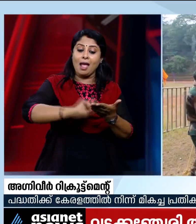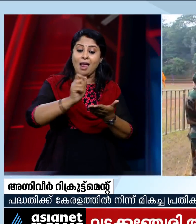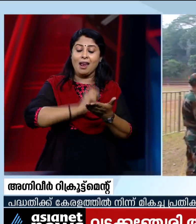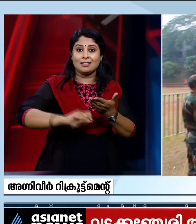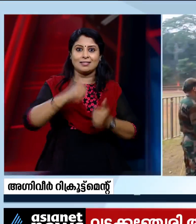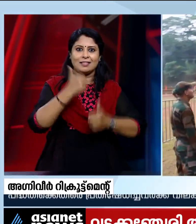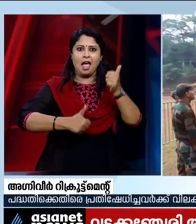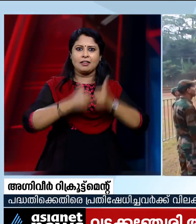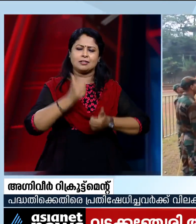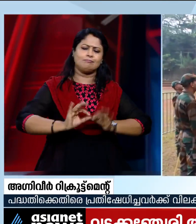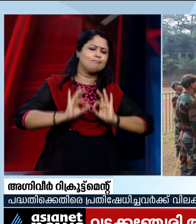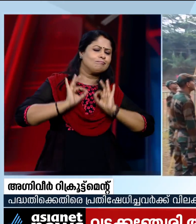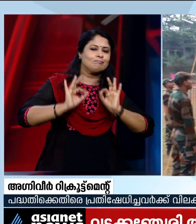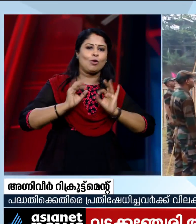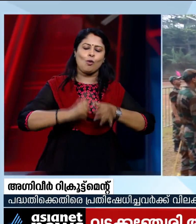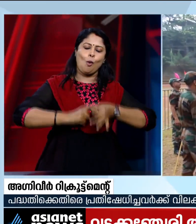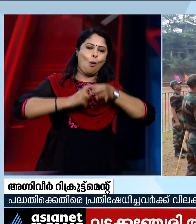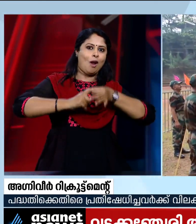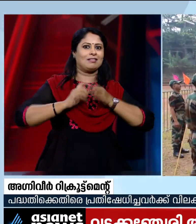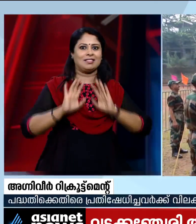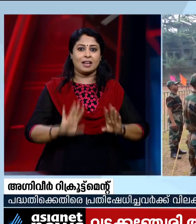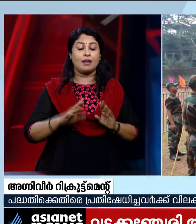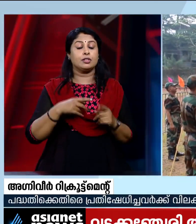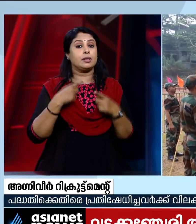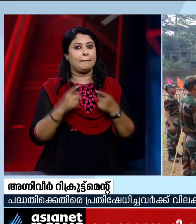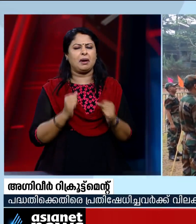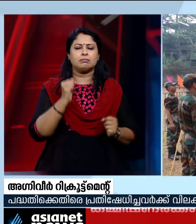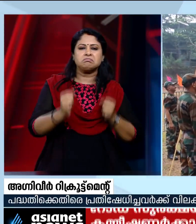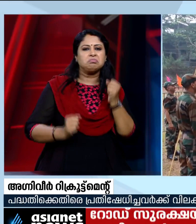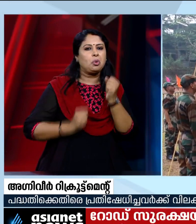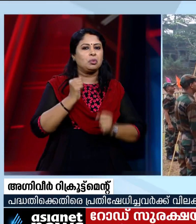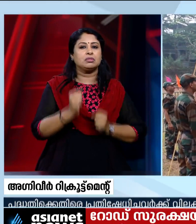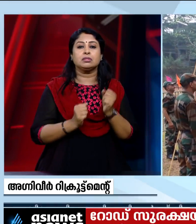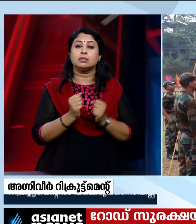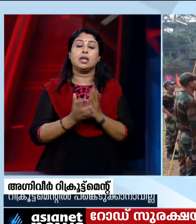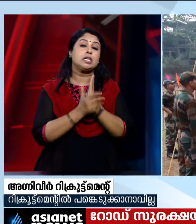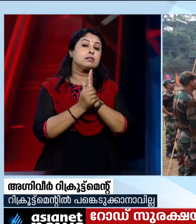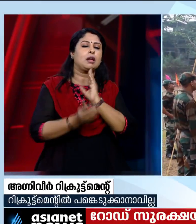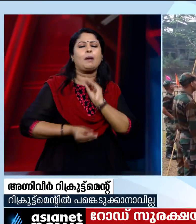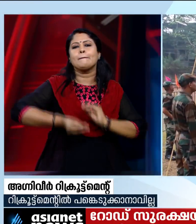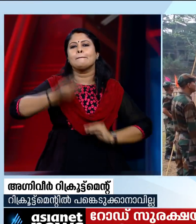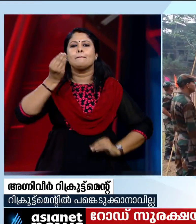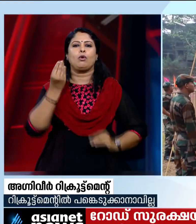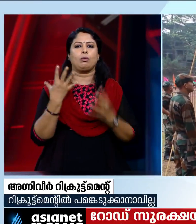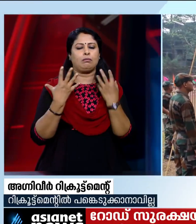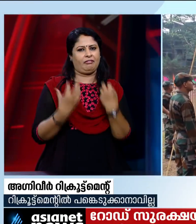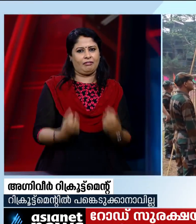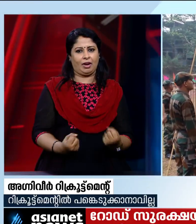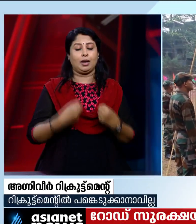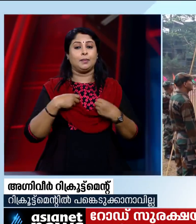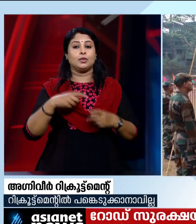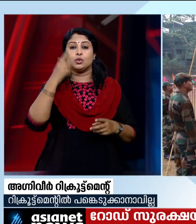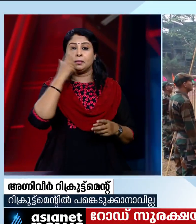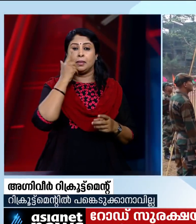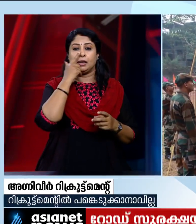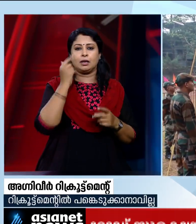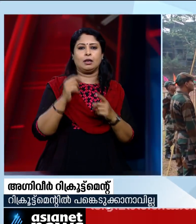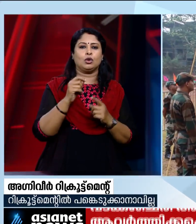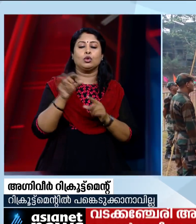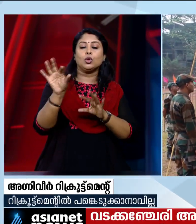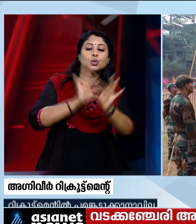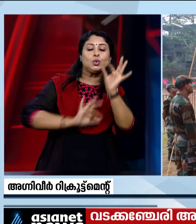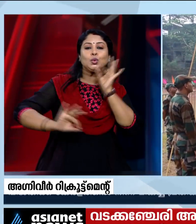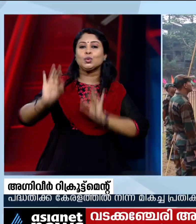കാഴ്ചവെക്കുന്നുണ്ട്. എന്നാൽ കായികക്ഷമത കുറെ കൂടി മെച്ചപ്പെടുത്തുവാനുണ്ടെന്നാണ് കരസേനയുടെ വിലയിരുത്തൽ. വനിതകൾക്കായുള്ള റിക്രൂട്ട്മെന്റ് റാലി അടുത്ത